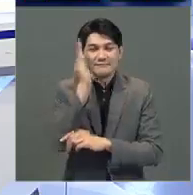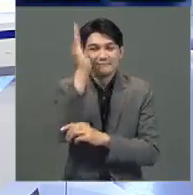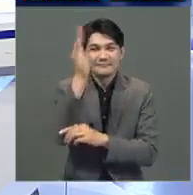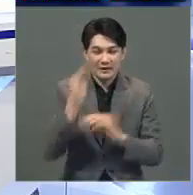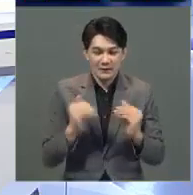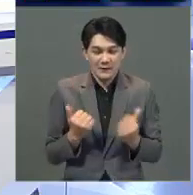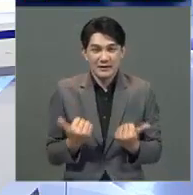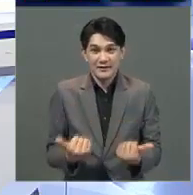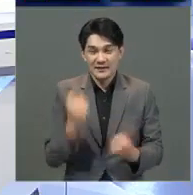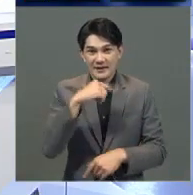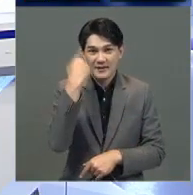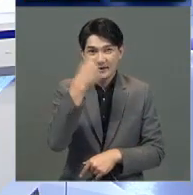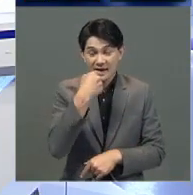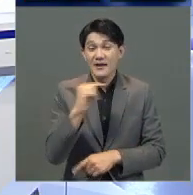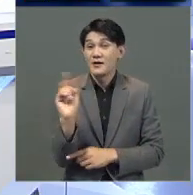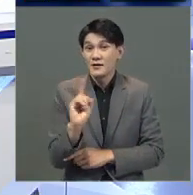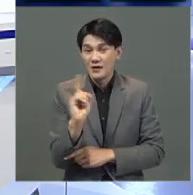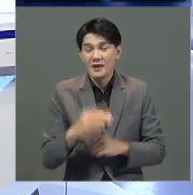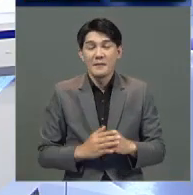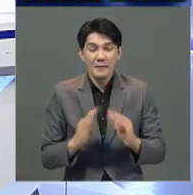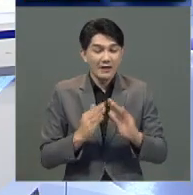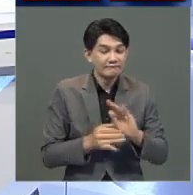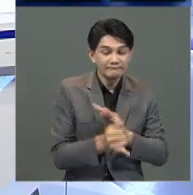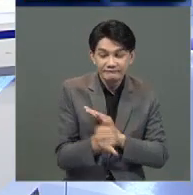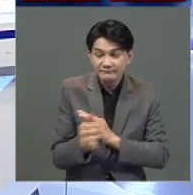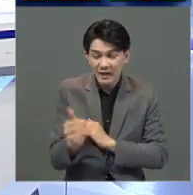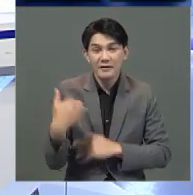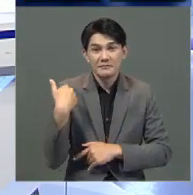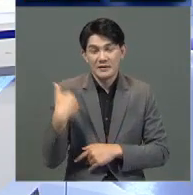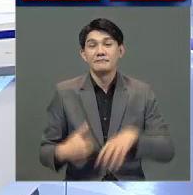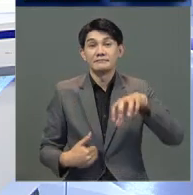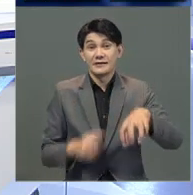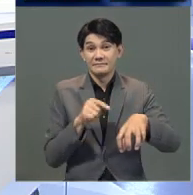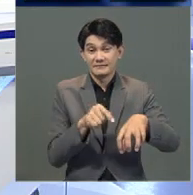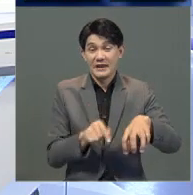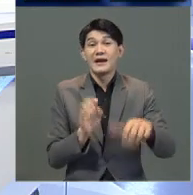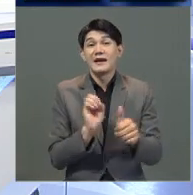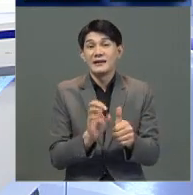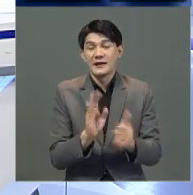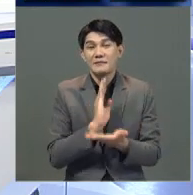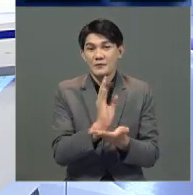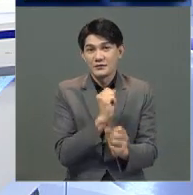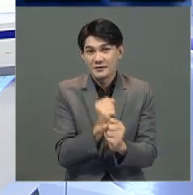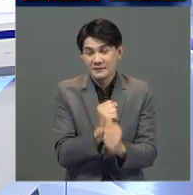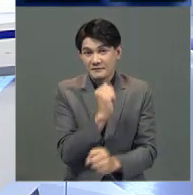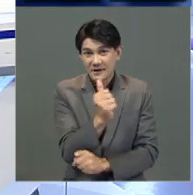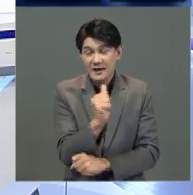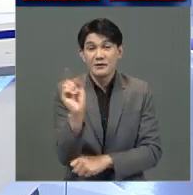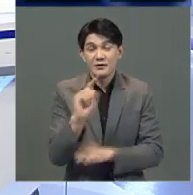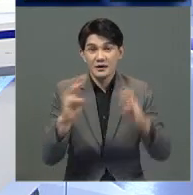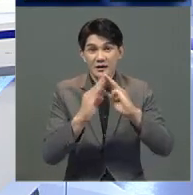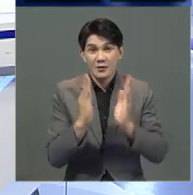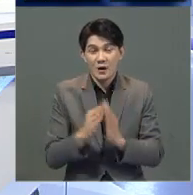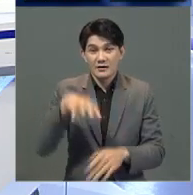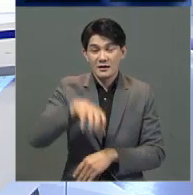ก็เพราะฉะนั้นวันนี้นะคะใครที่จะออกไปที่ไหนนะคะมีหนึ่งสถานที่แนะนำนะคะได้ทำบุญกันแน่นอนนะคะที่